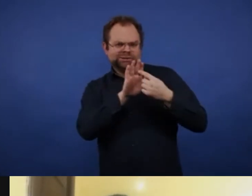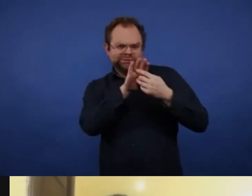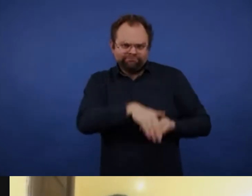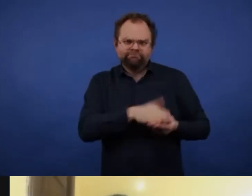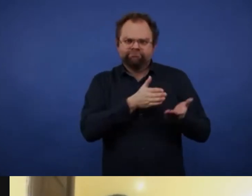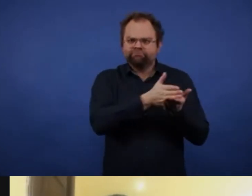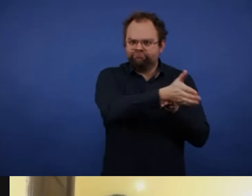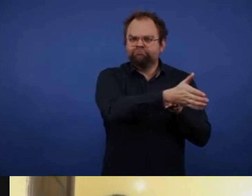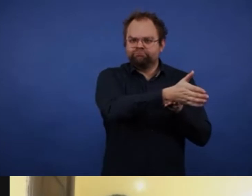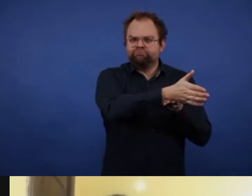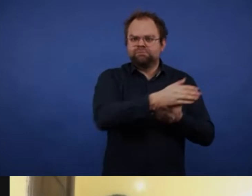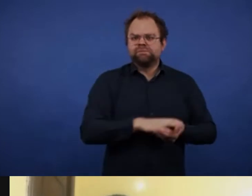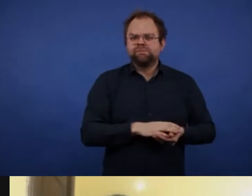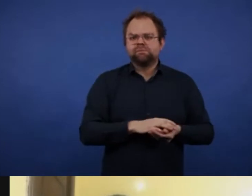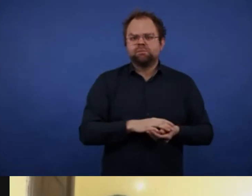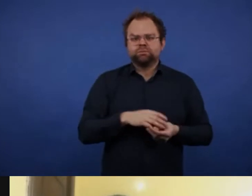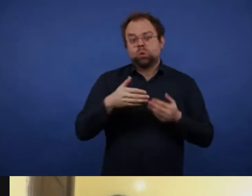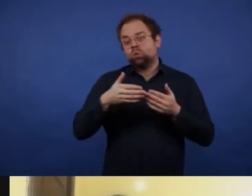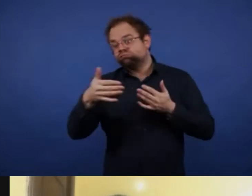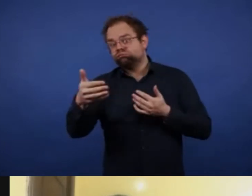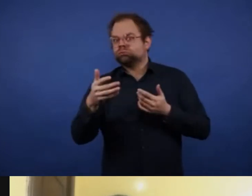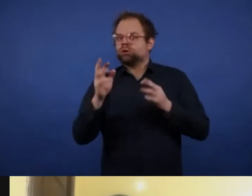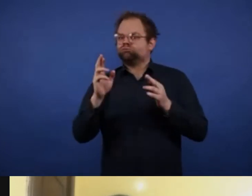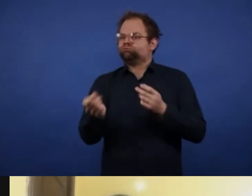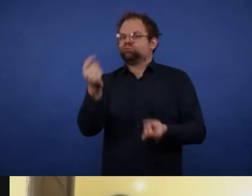10 أيام الشخص اسمه نزار